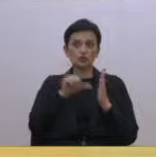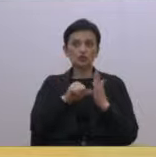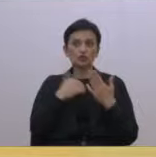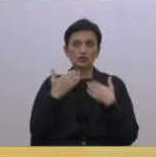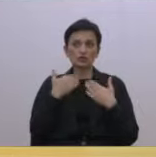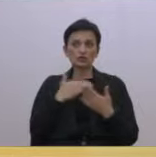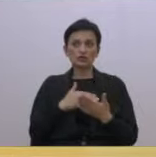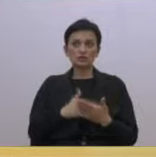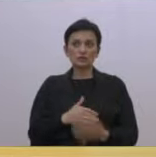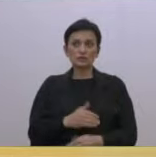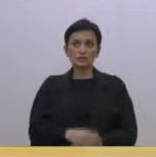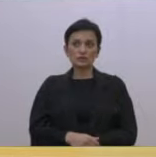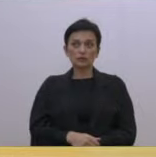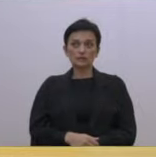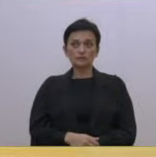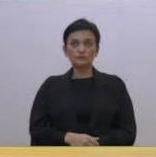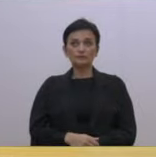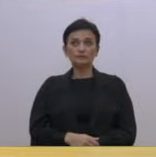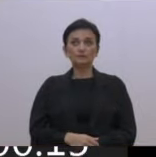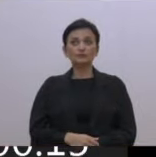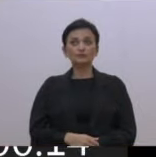რეჟიმი.